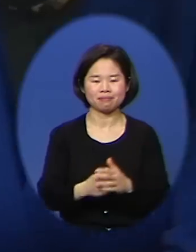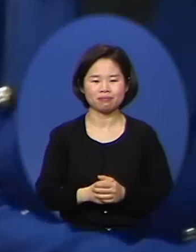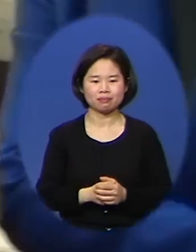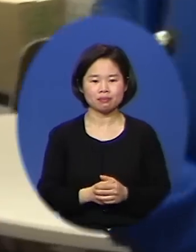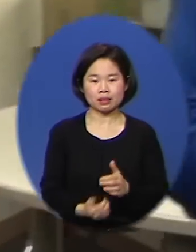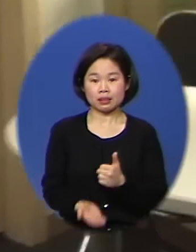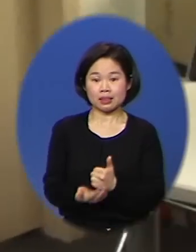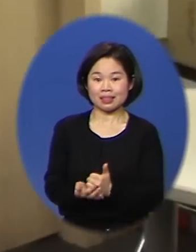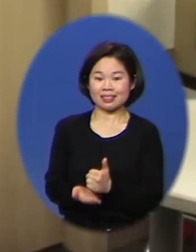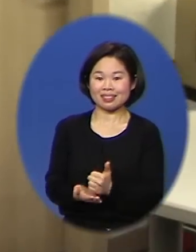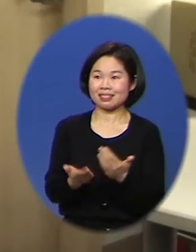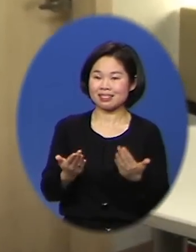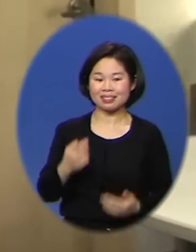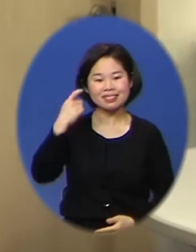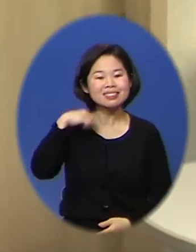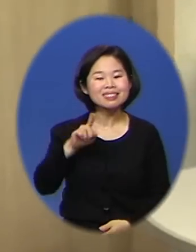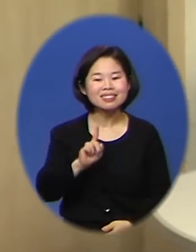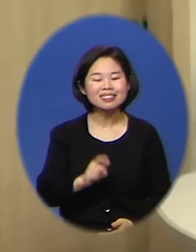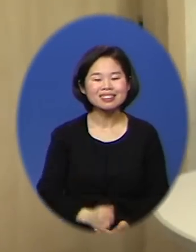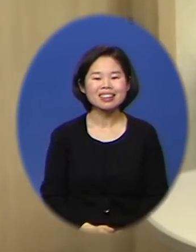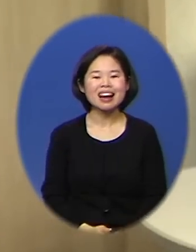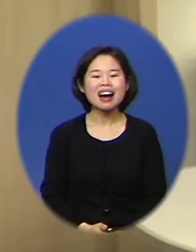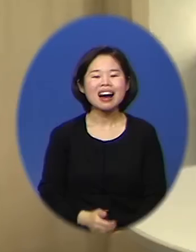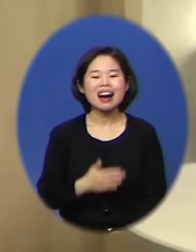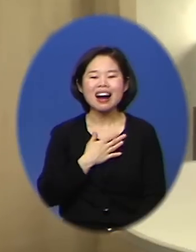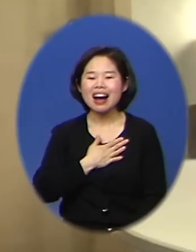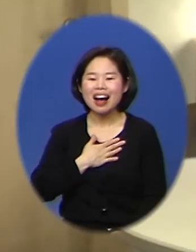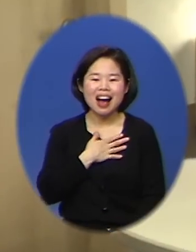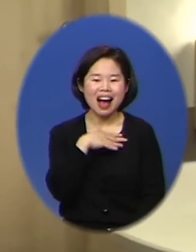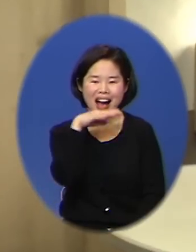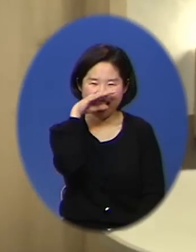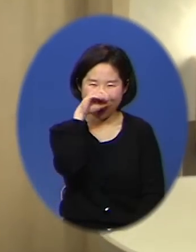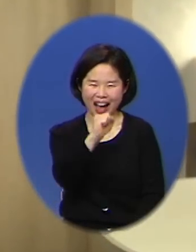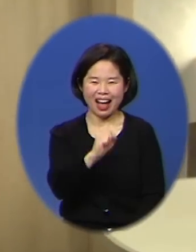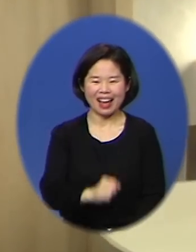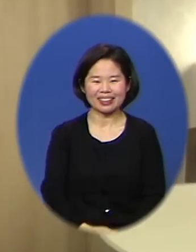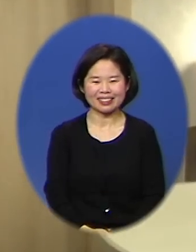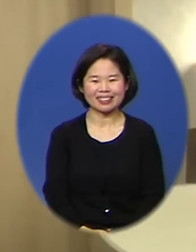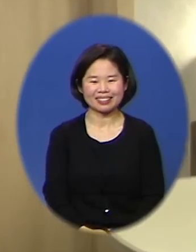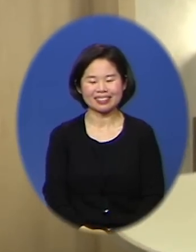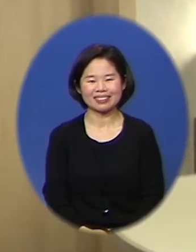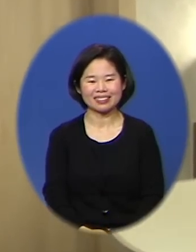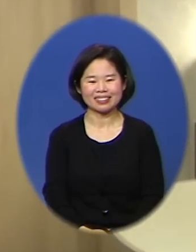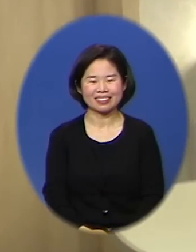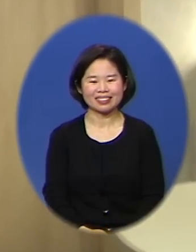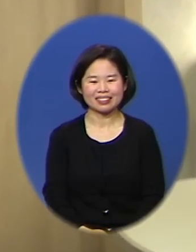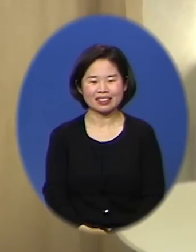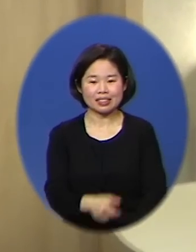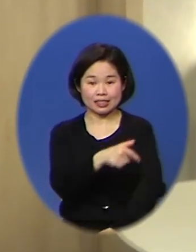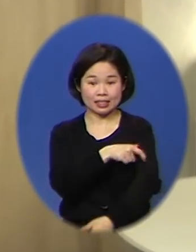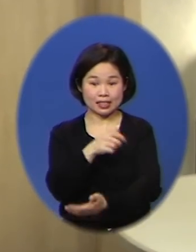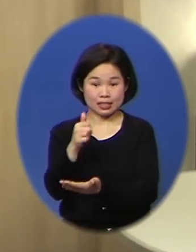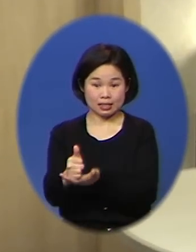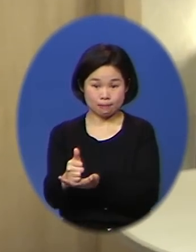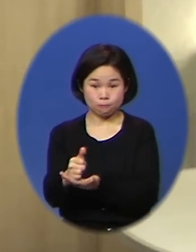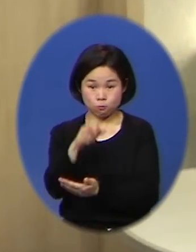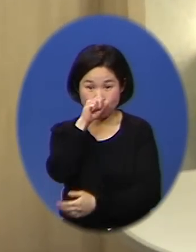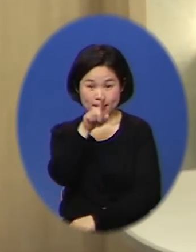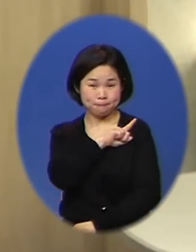많이 들으셨는데 어떠세요? 와, 기분 좋아요. 이사님이 왜 가장